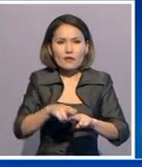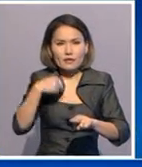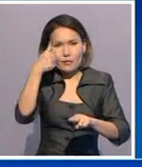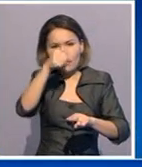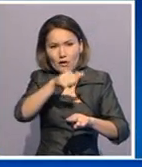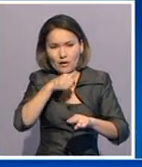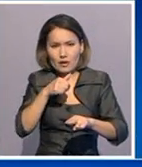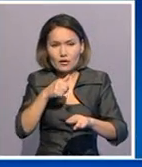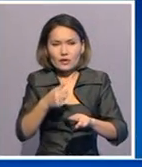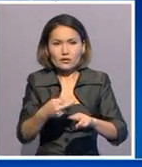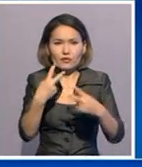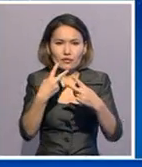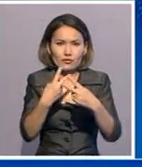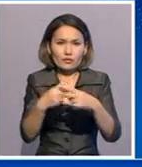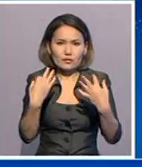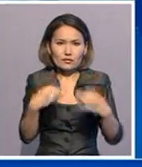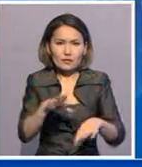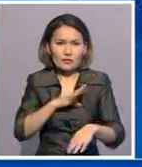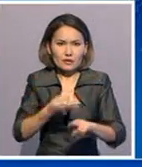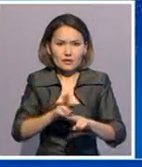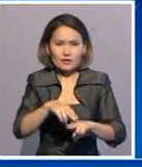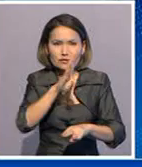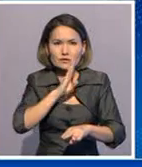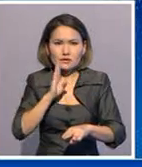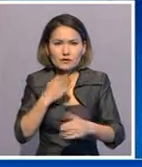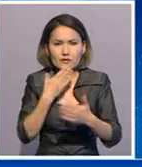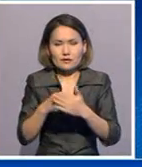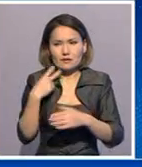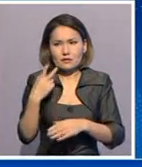қаласындағы ата-анасының үйінде тұрып жатқан болатын.